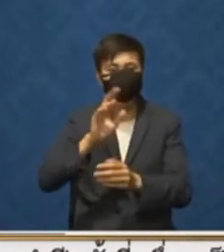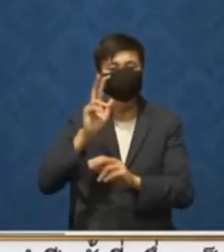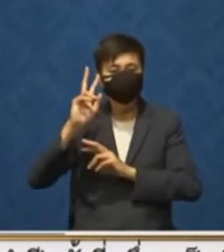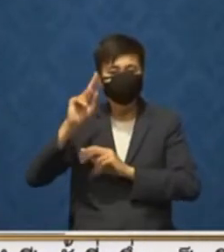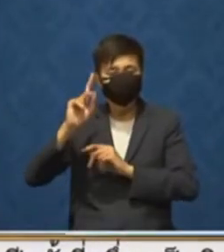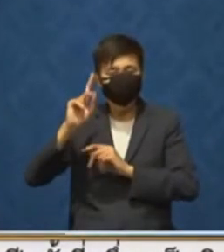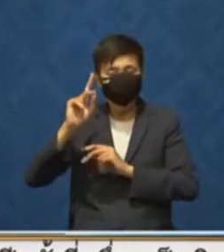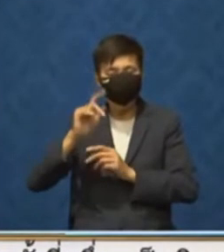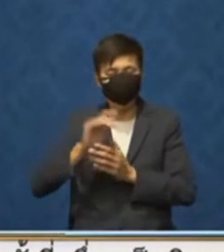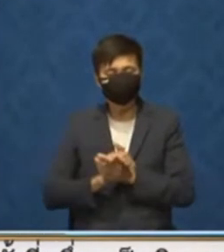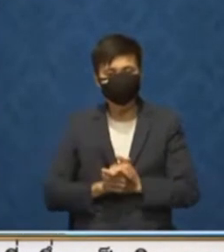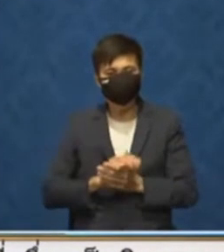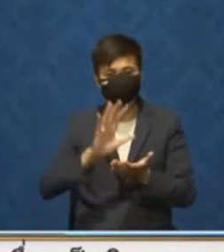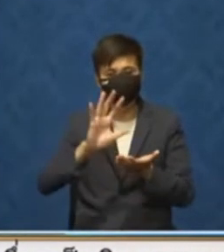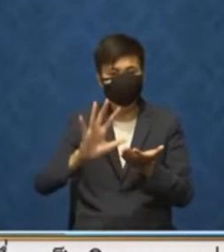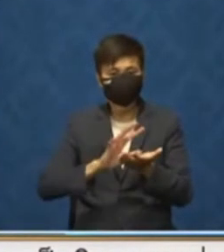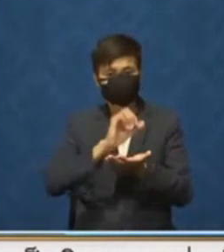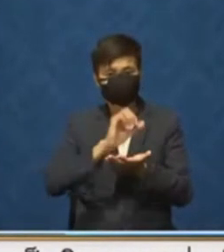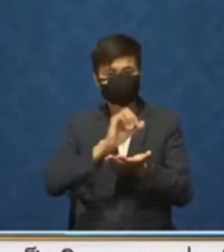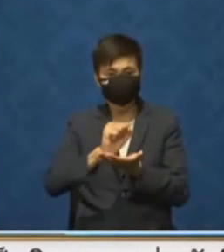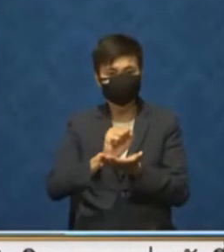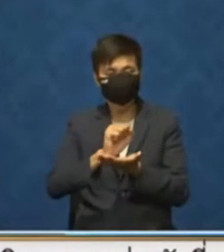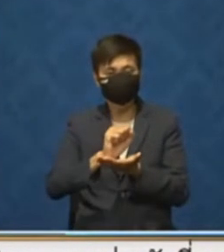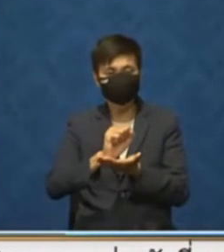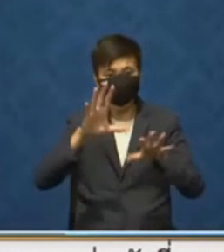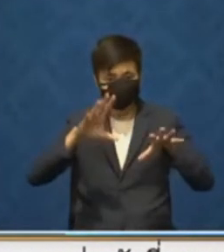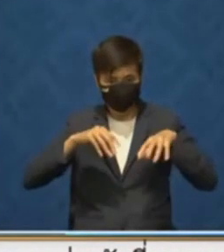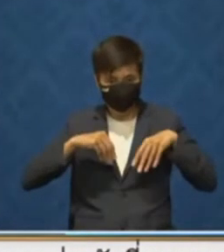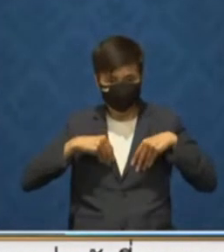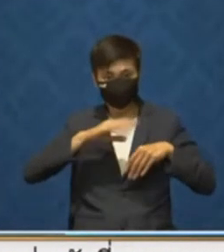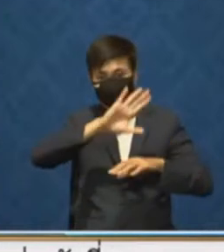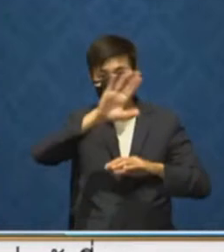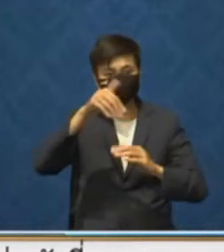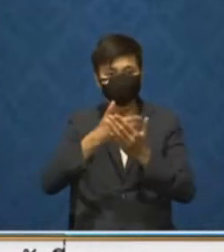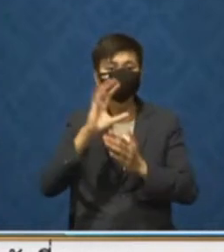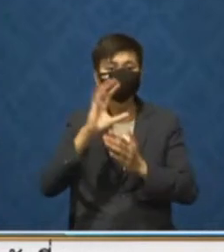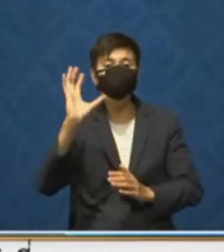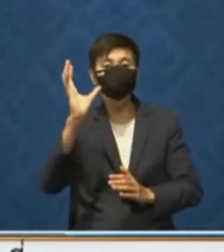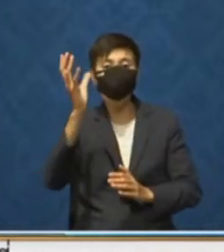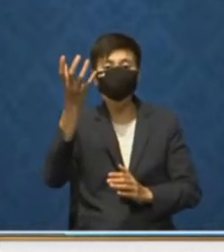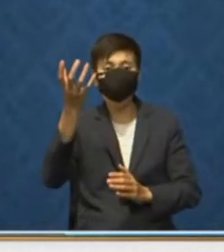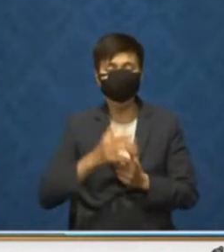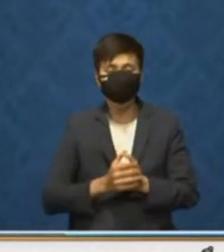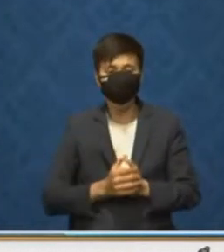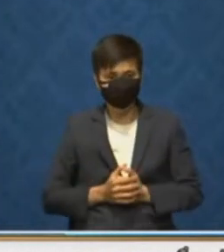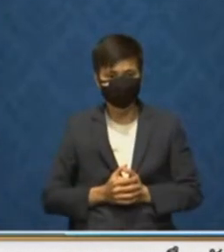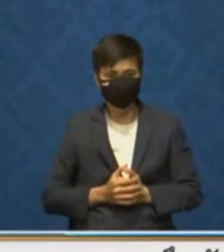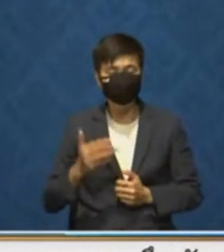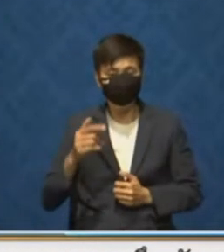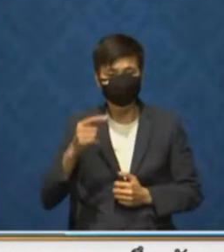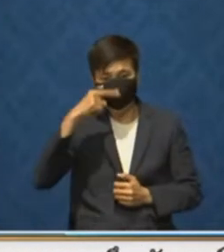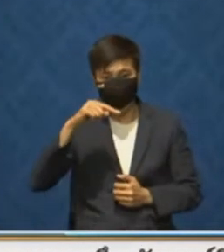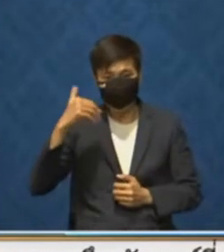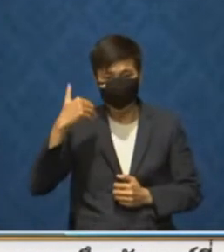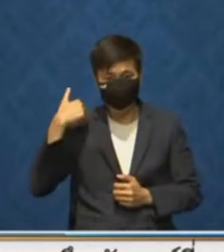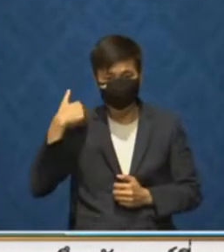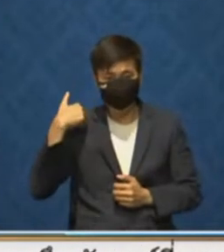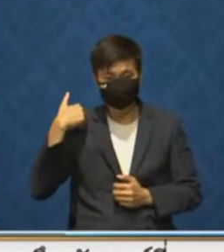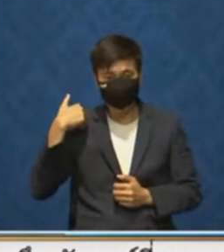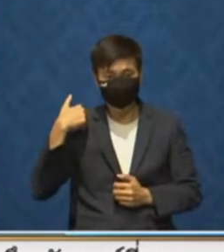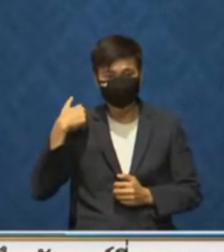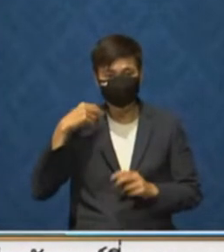เป็นอ้ะมันที่ยอมรับกันทั้งโลกประเทศไทยมีภาวะเงินเฟ้อต